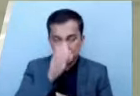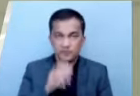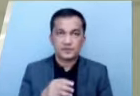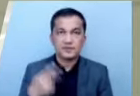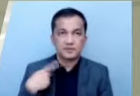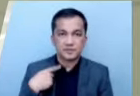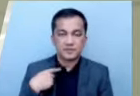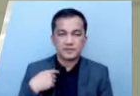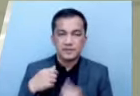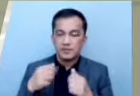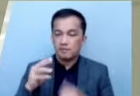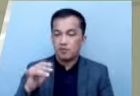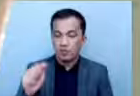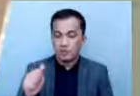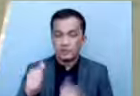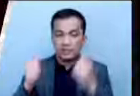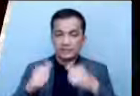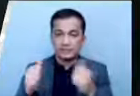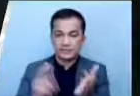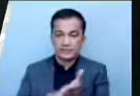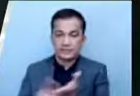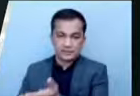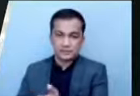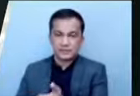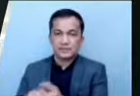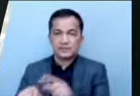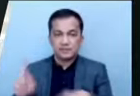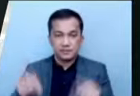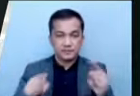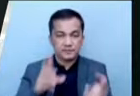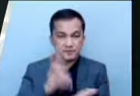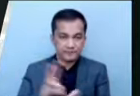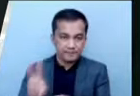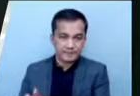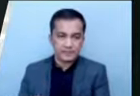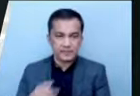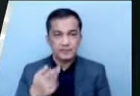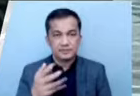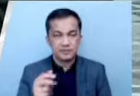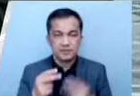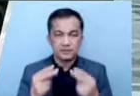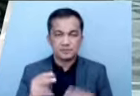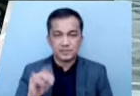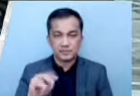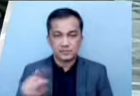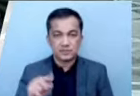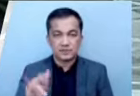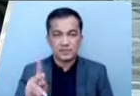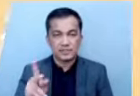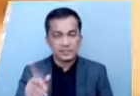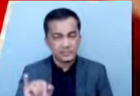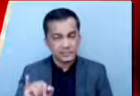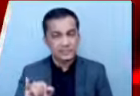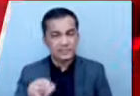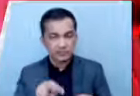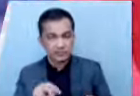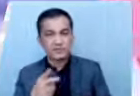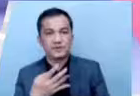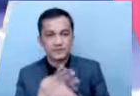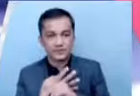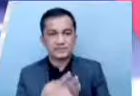of agreement signing sa iba pang lugar. Para sa GMA Integrated News, Mariz Umali nakatutok, 24 oras.